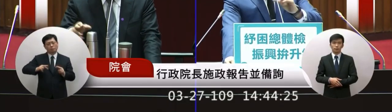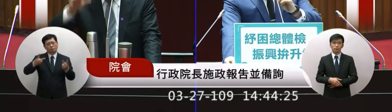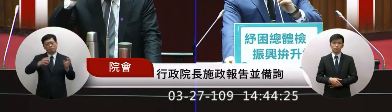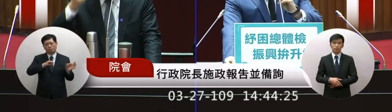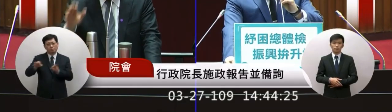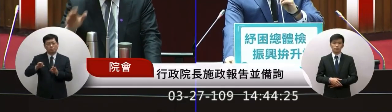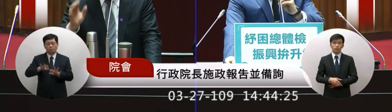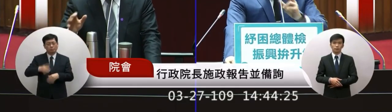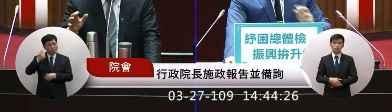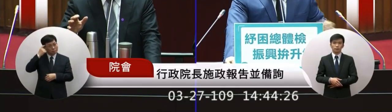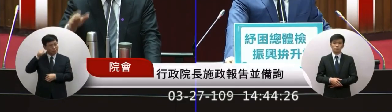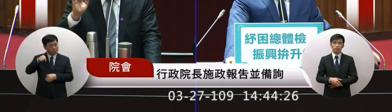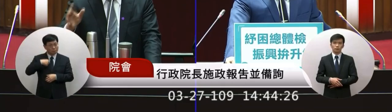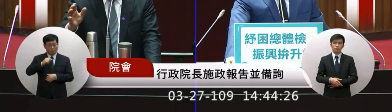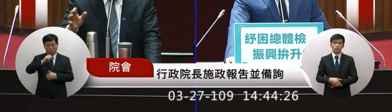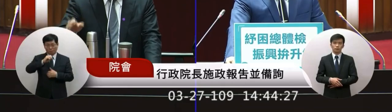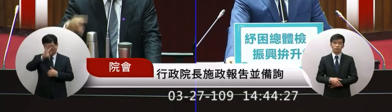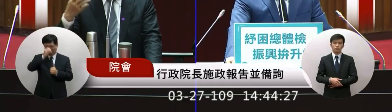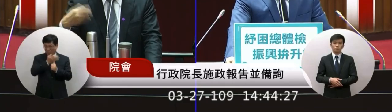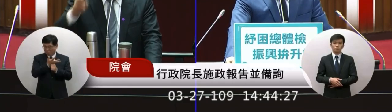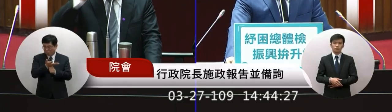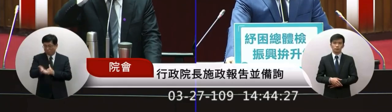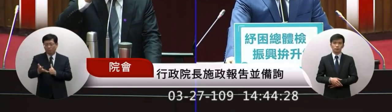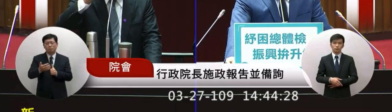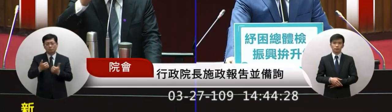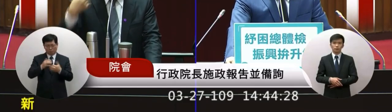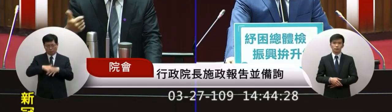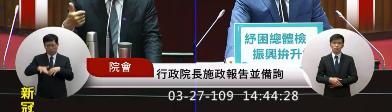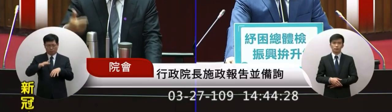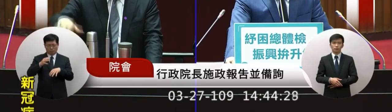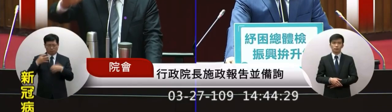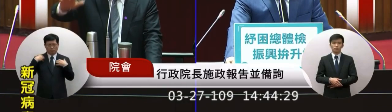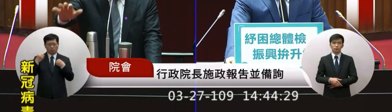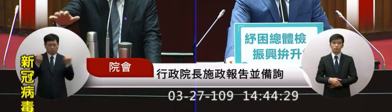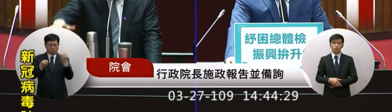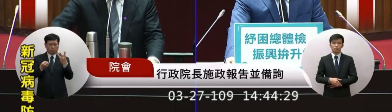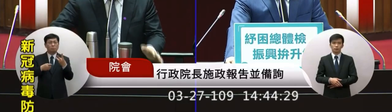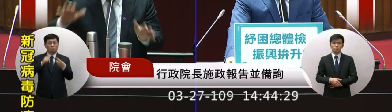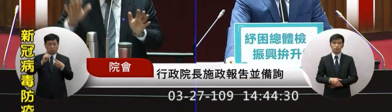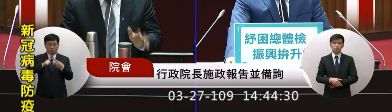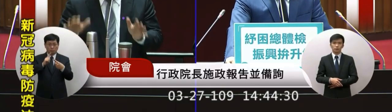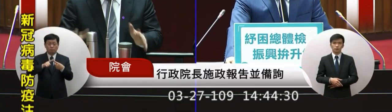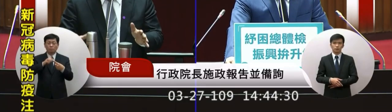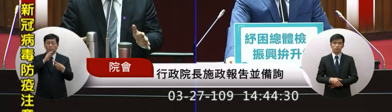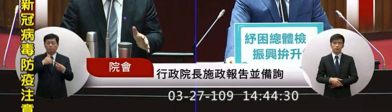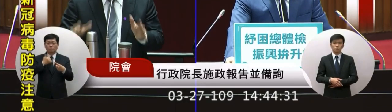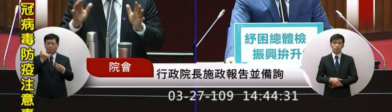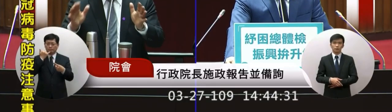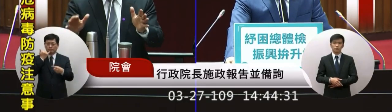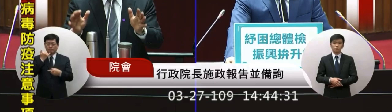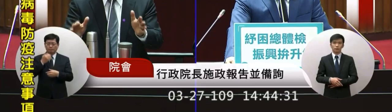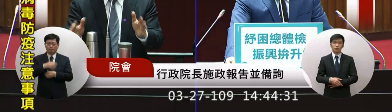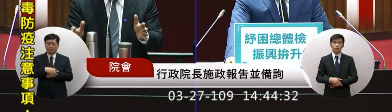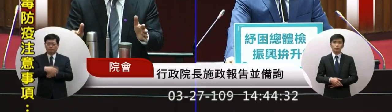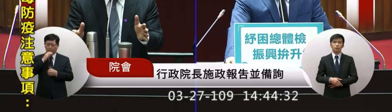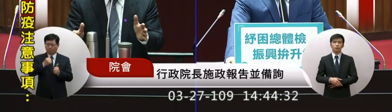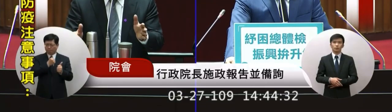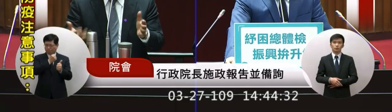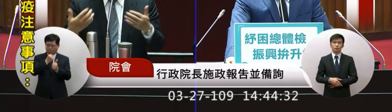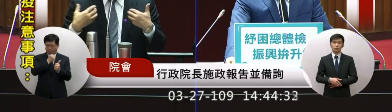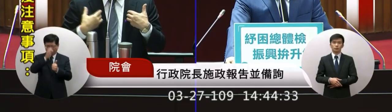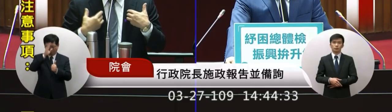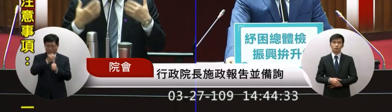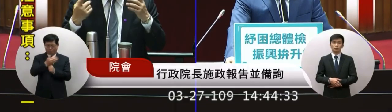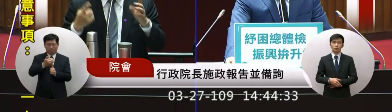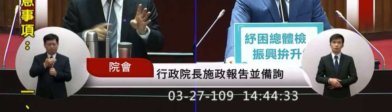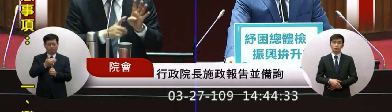想讲，就这个疫情，不管安怎，咱都三项：第一，对疫情尽量会当控制，这